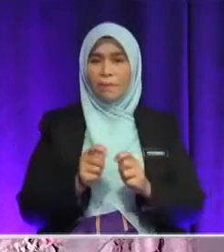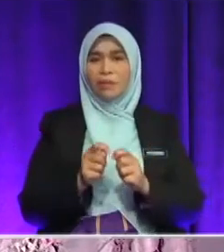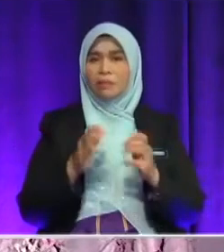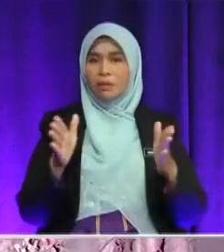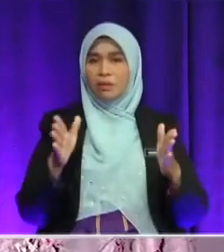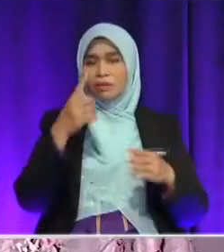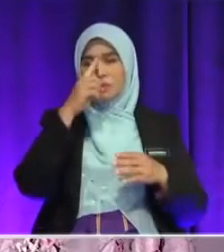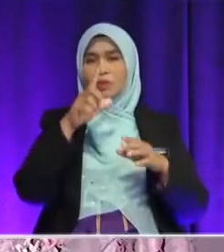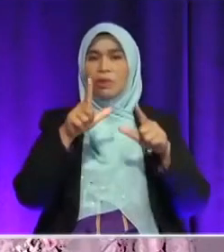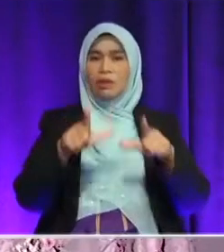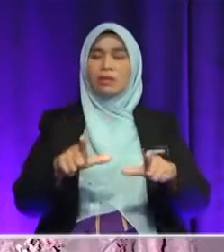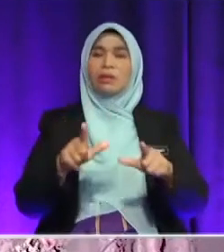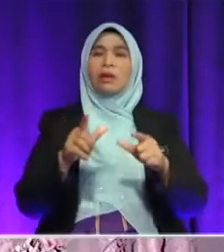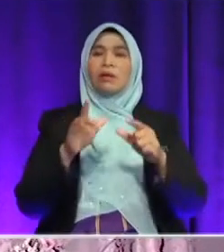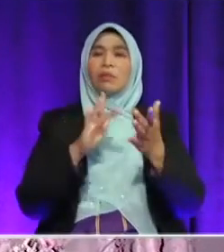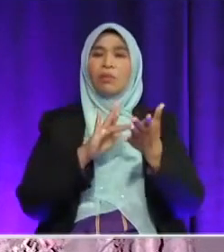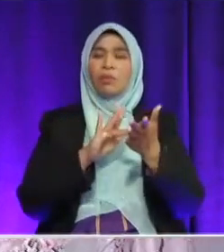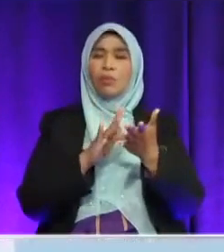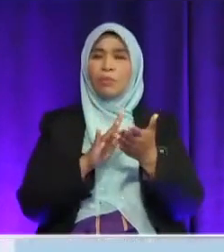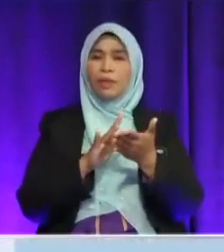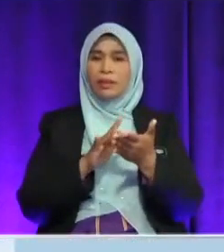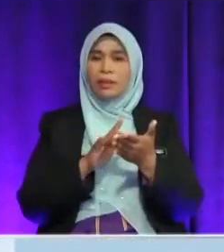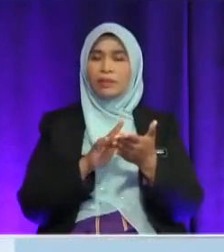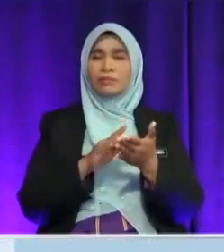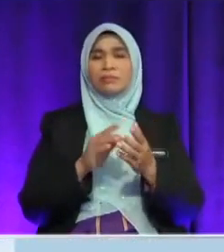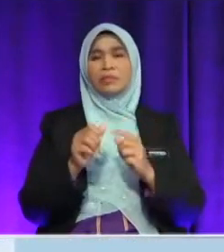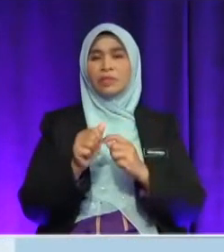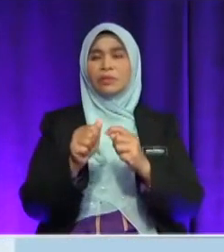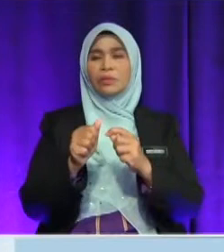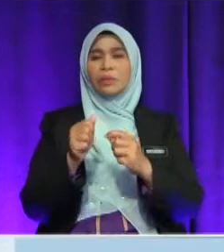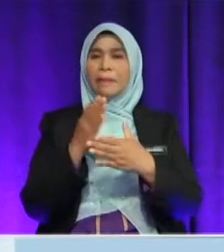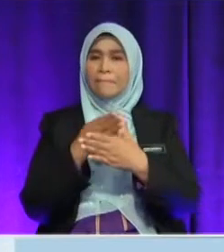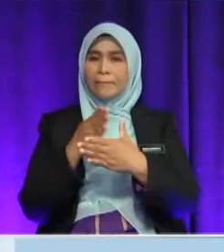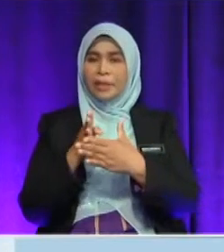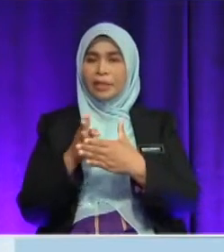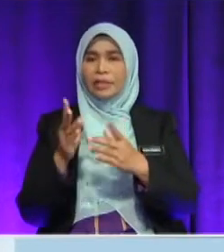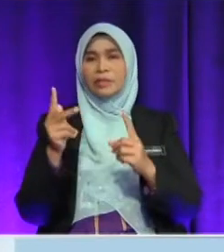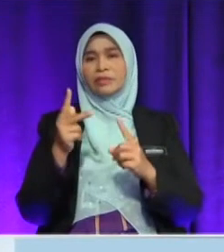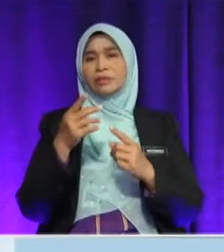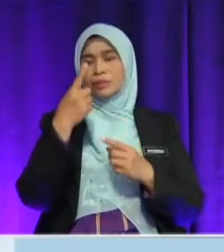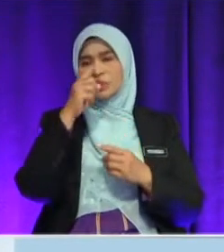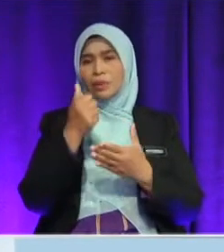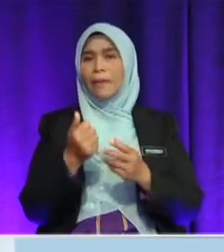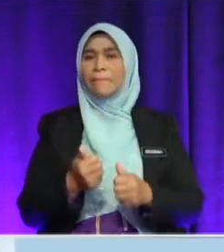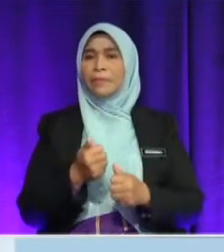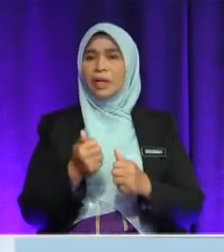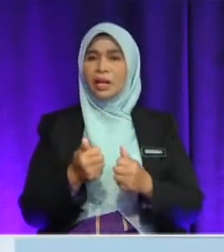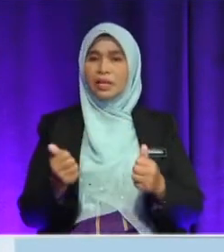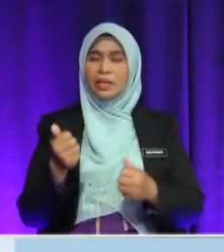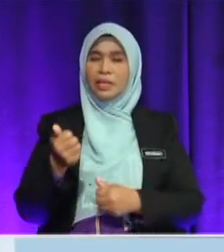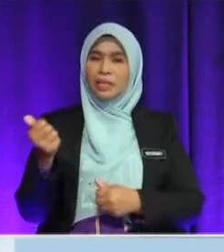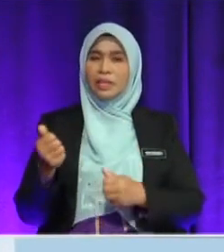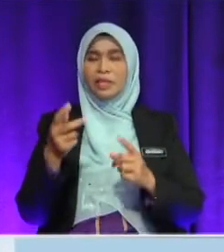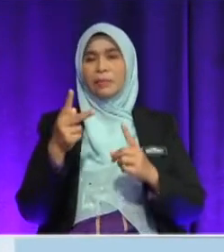ubah dia gih kan mengikut gereja ditetapkan kepada para pesakit so inilah kehebatan Salahuddin